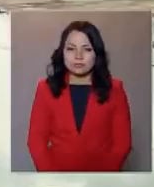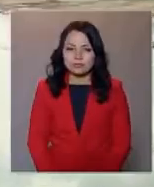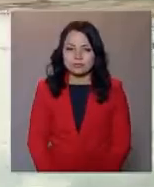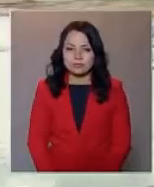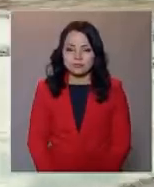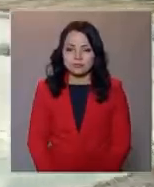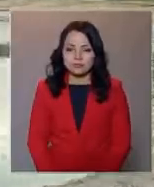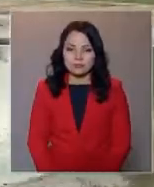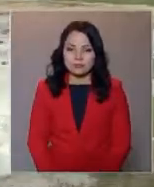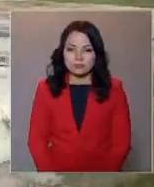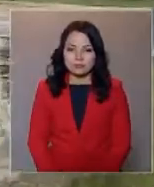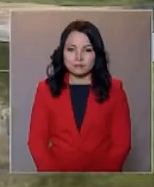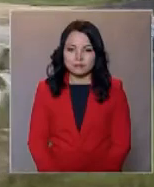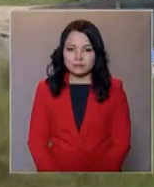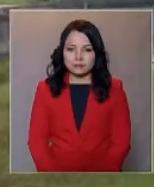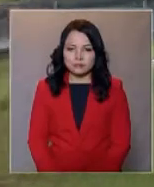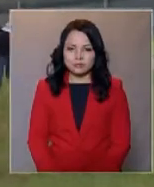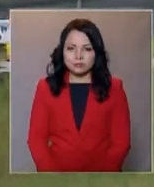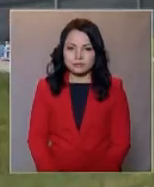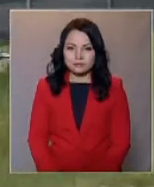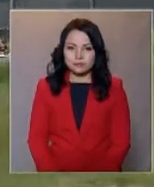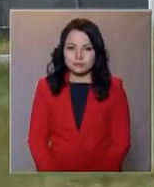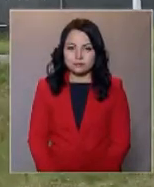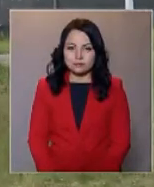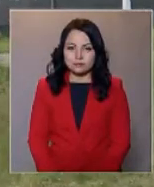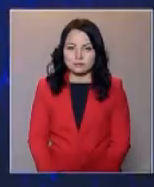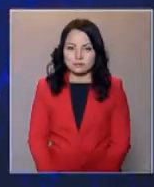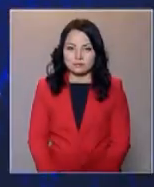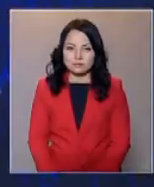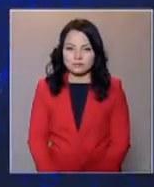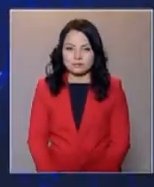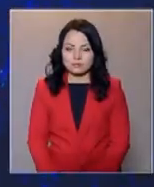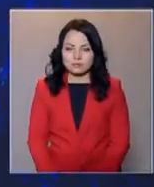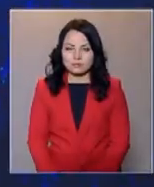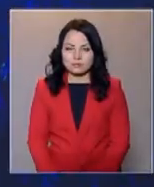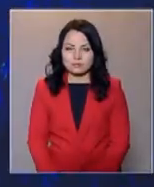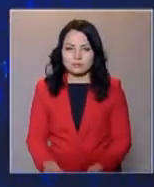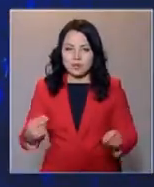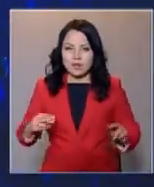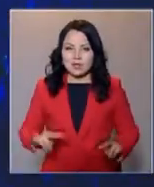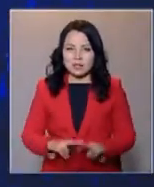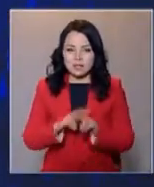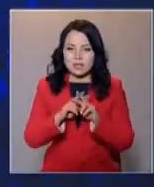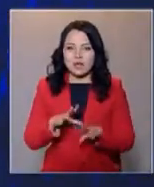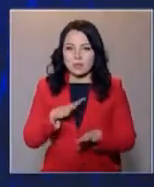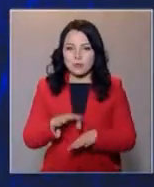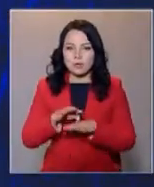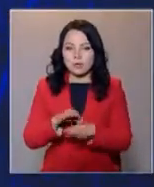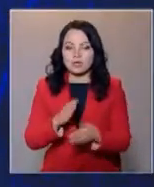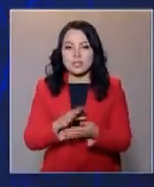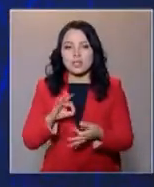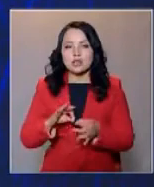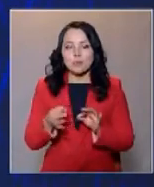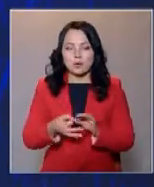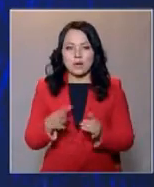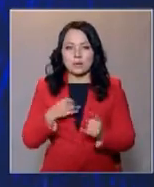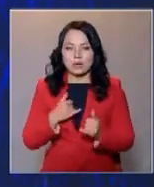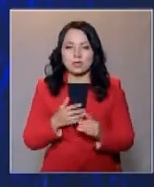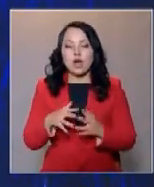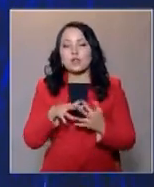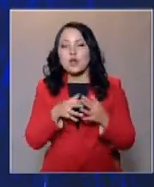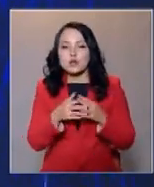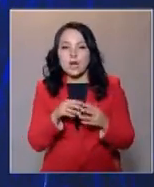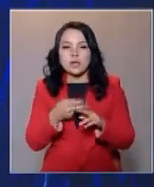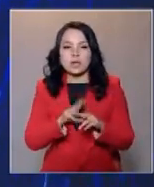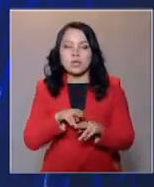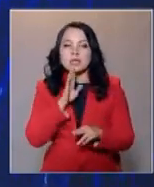Мухамедьяров, Костанайская область, 24KZ. И последняя информация. В Астане проходит чемпионат мира по дзюдо среди